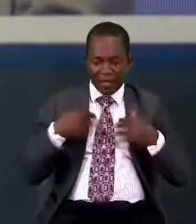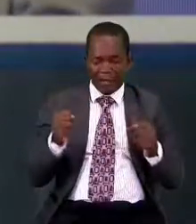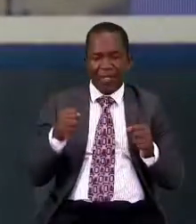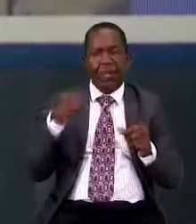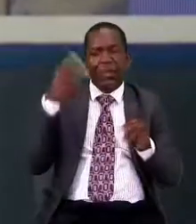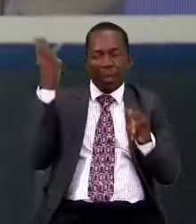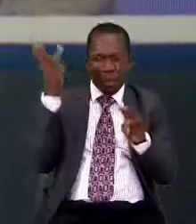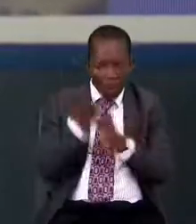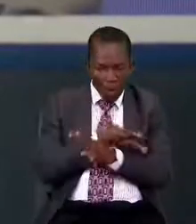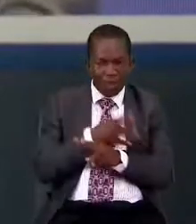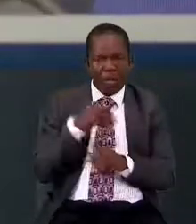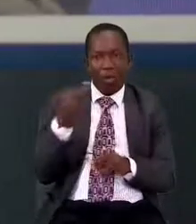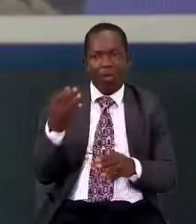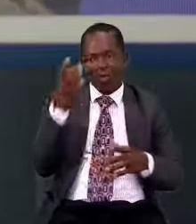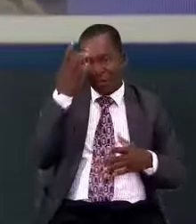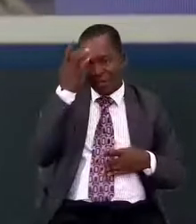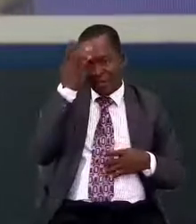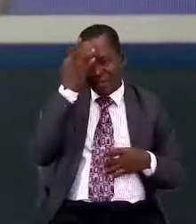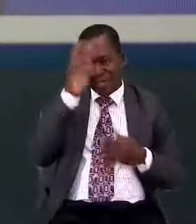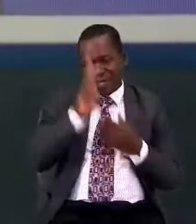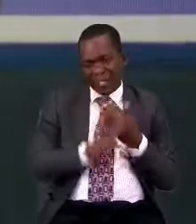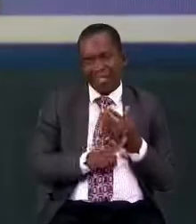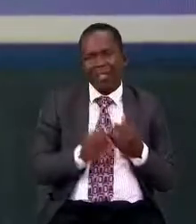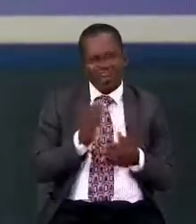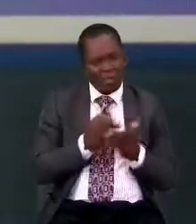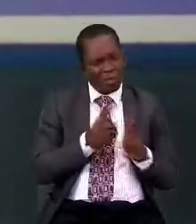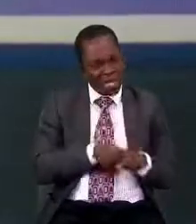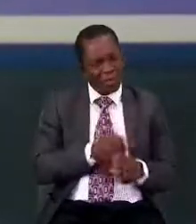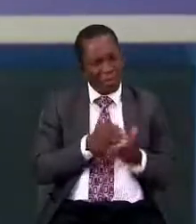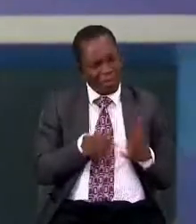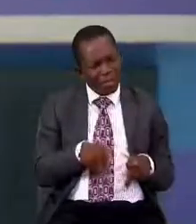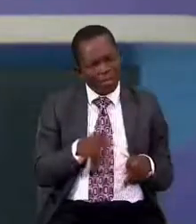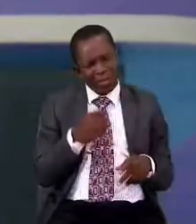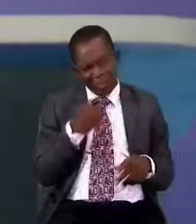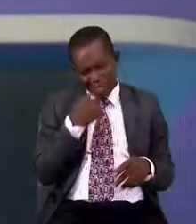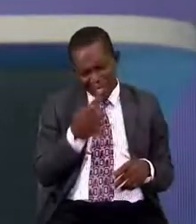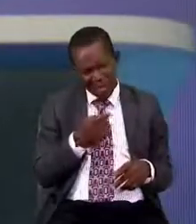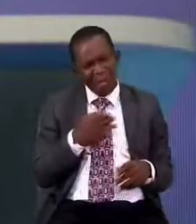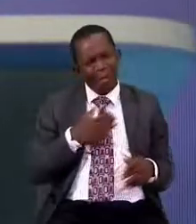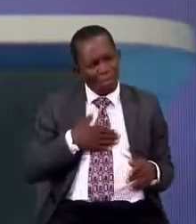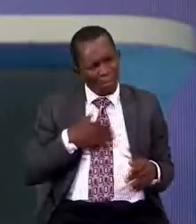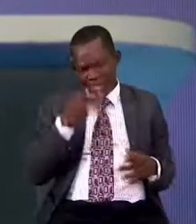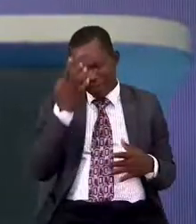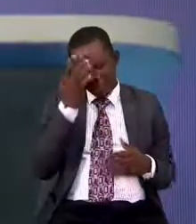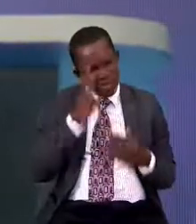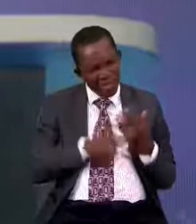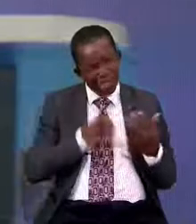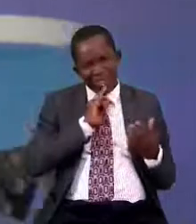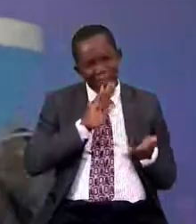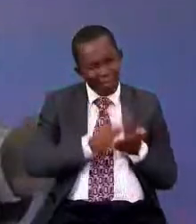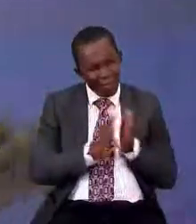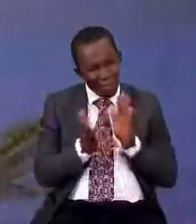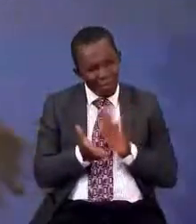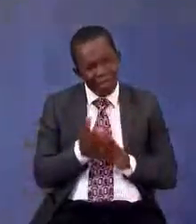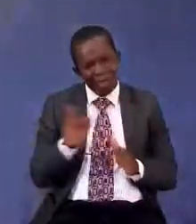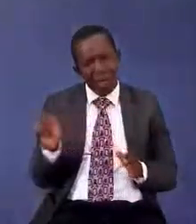la chose, la maladie s'aggrave, s'empire, et la personne va dire, peut-être que je